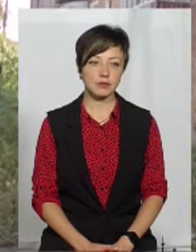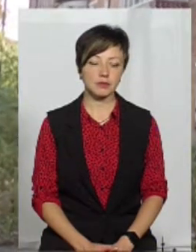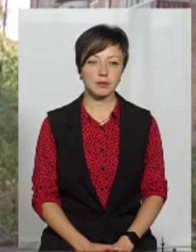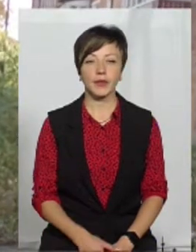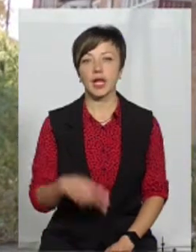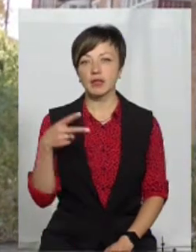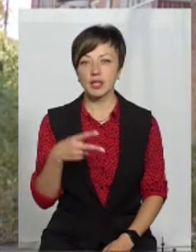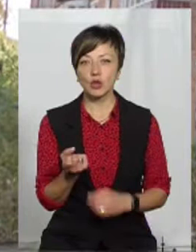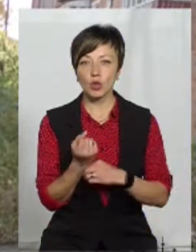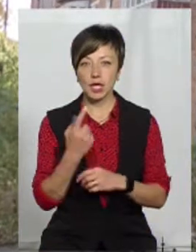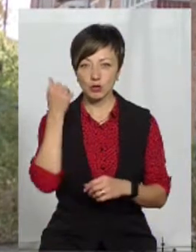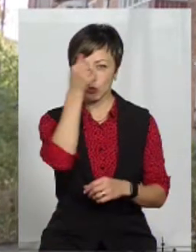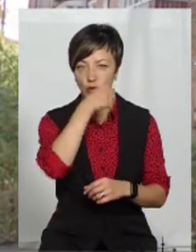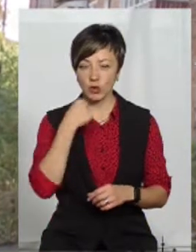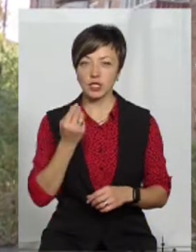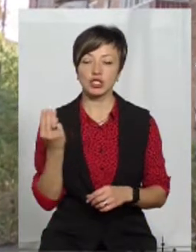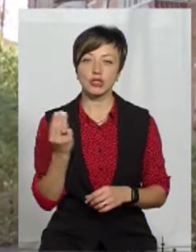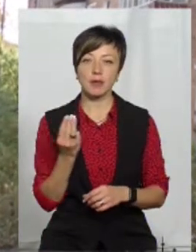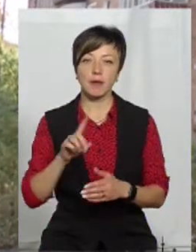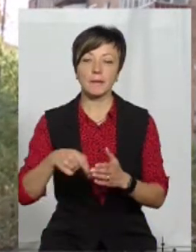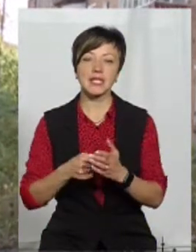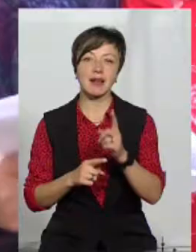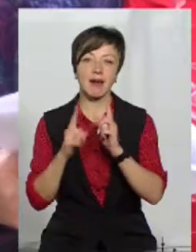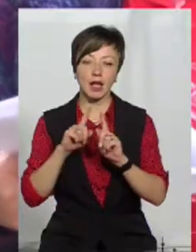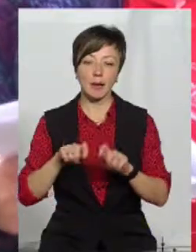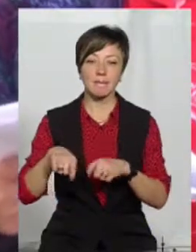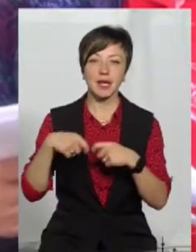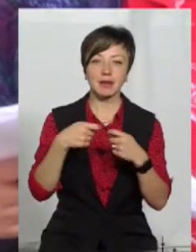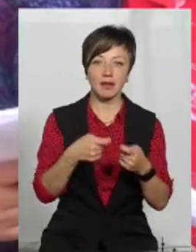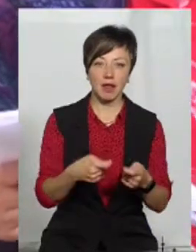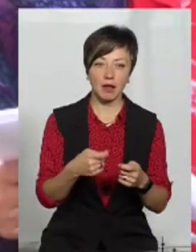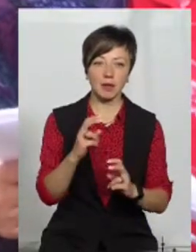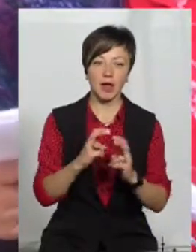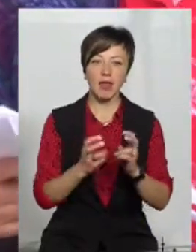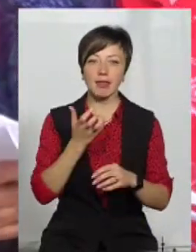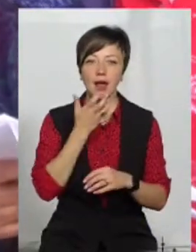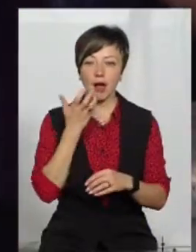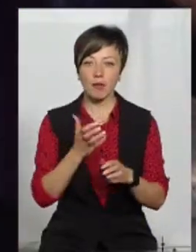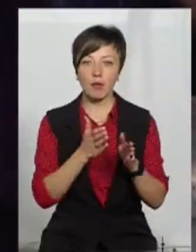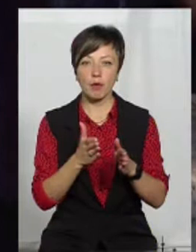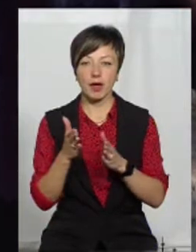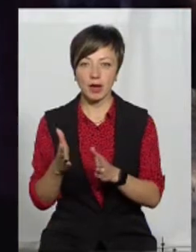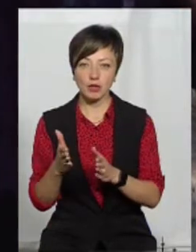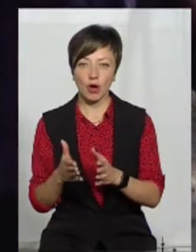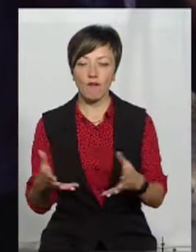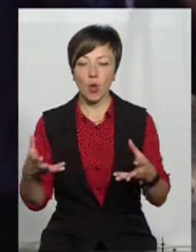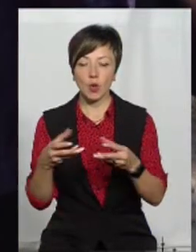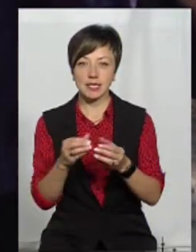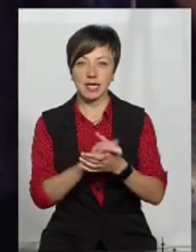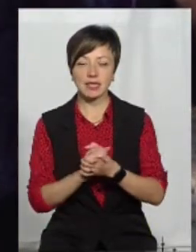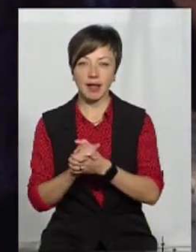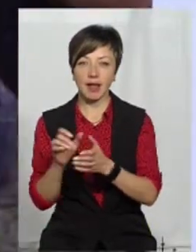У 2011 році Шепетівська міська рада передала комунальне підприємство «Тепломереж» у концесію